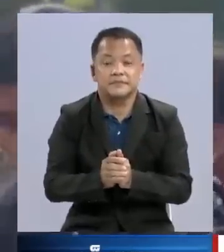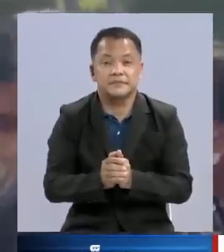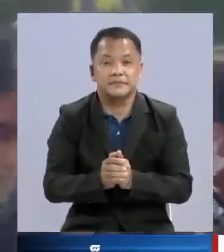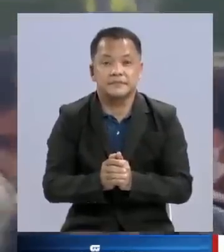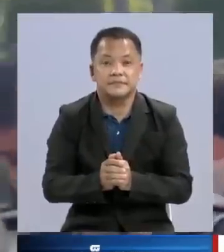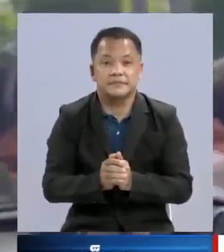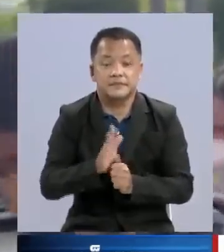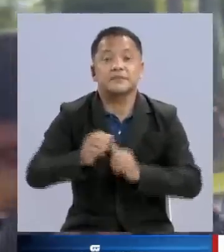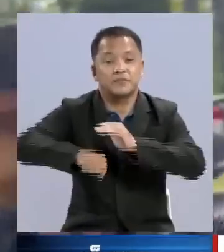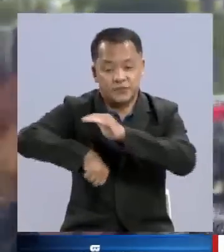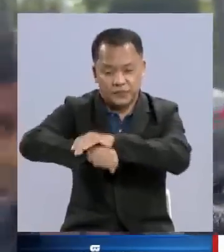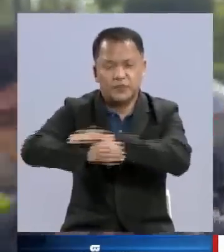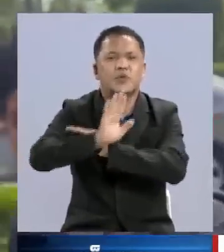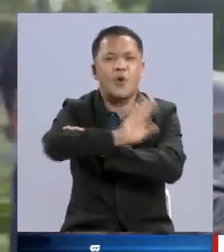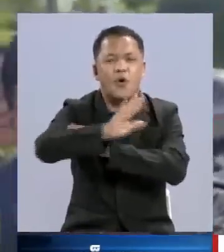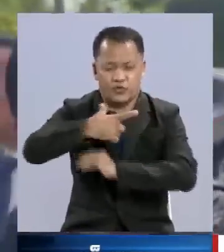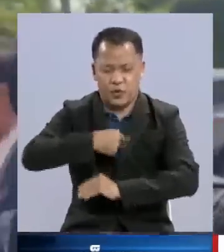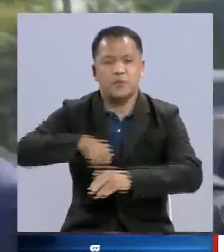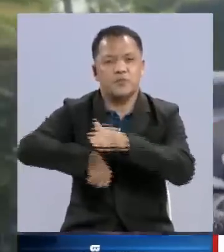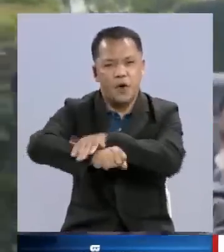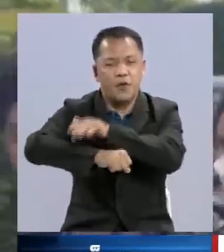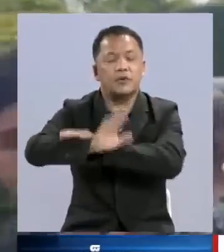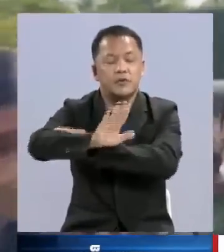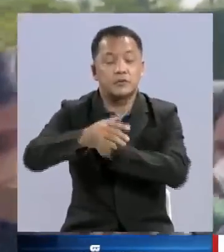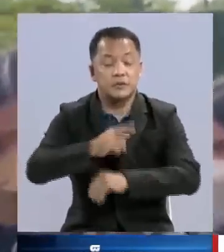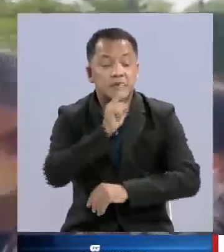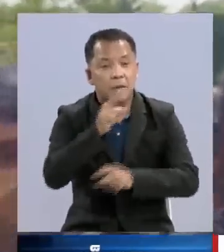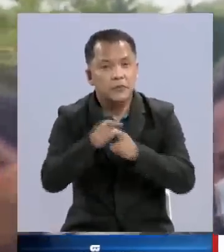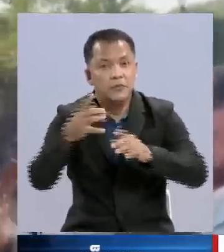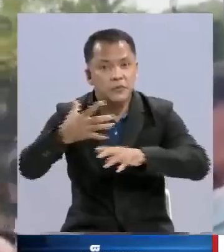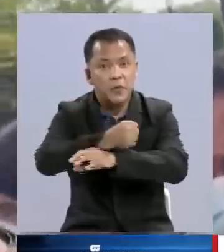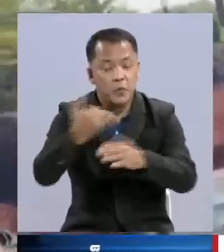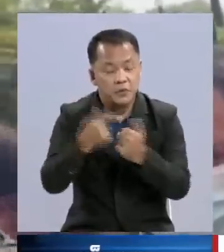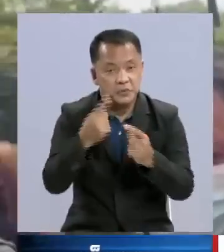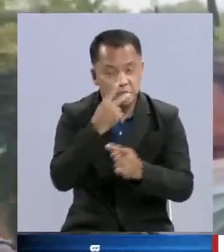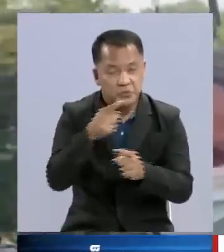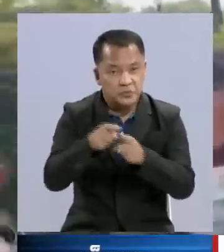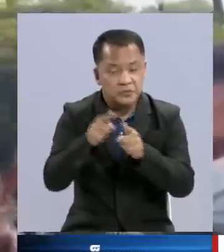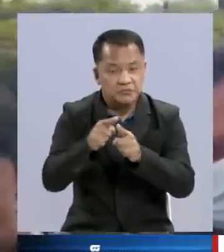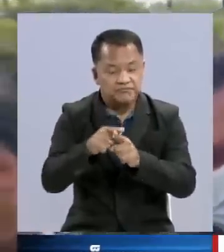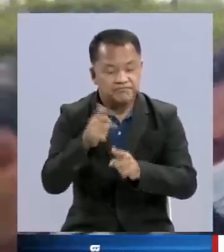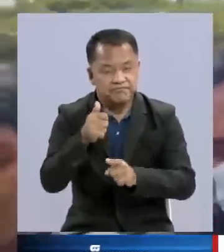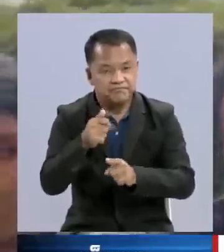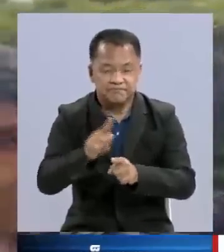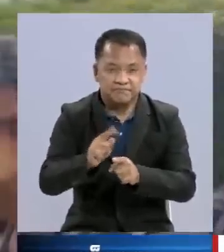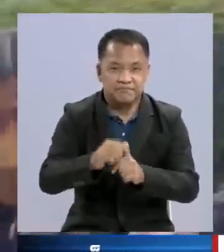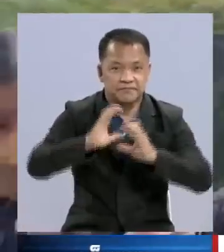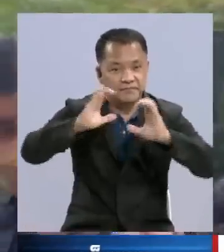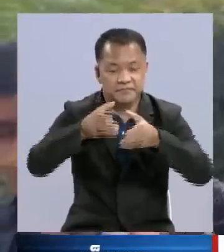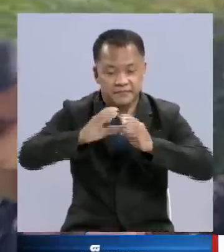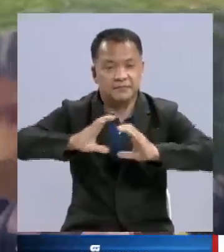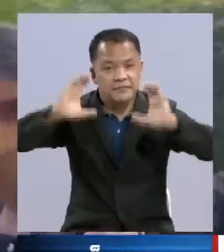อะไรฟุตบอลนะครับครับ คุณหน้าหัวหน้าครับตรงนี้สถานการณ์การเมืองนี่ดูแล้วมันจะติดตันไหมครับการจัดตั้งรัฐบาล